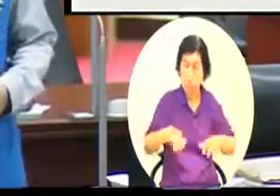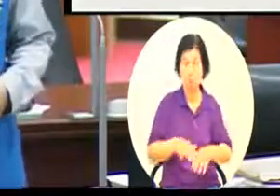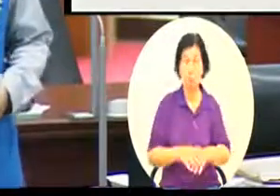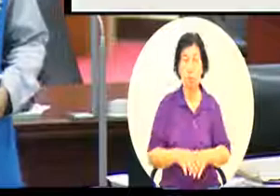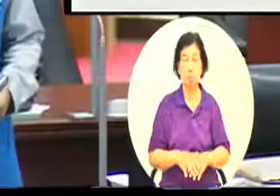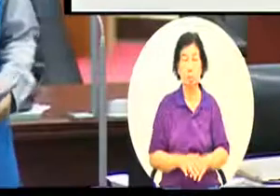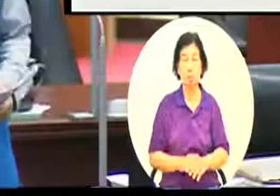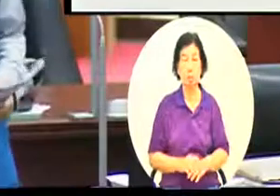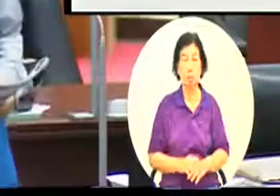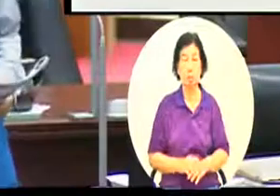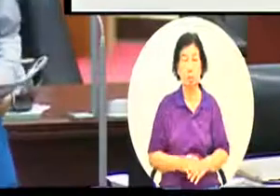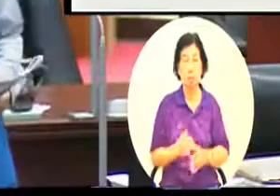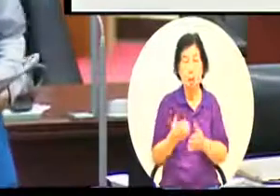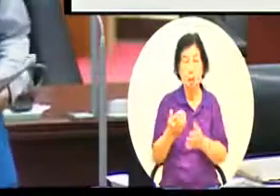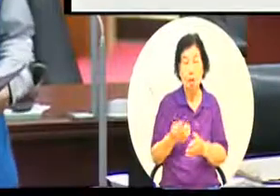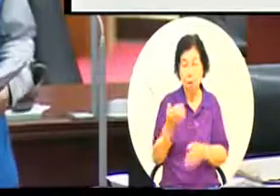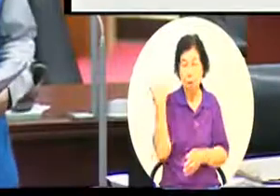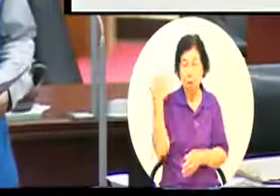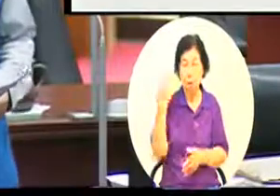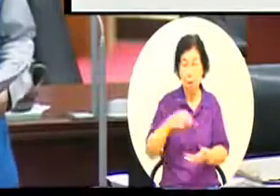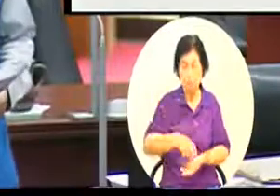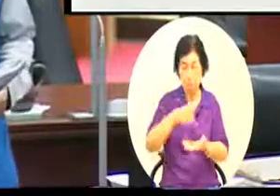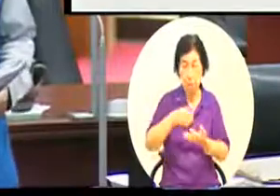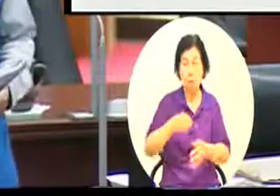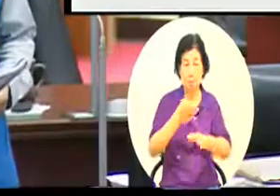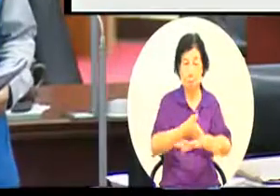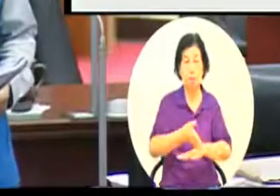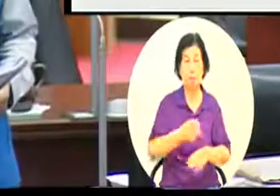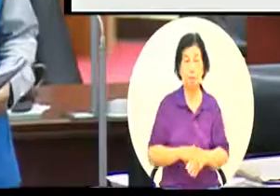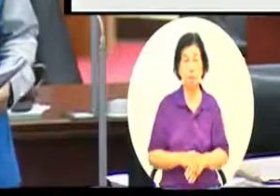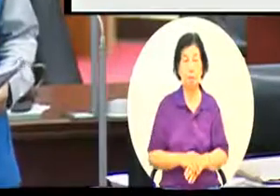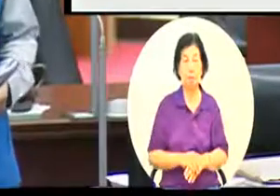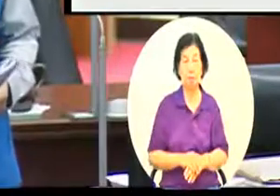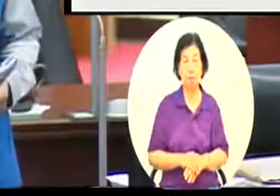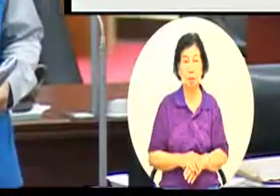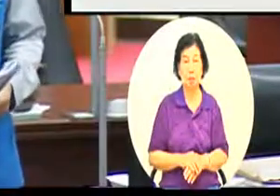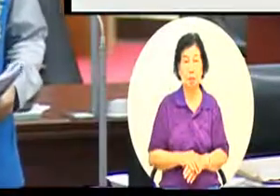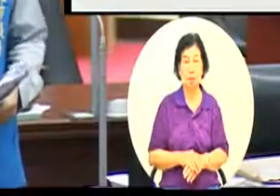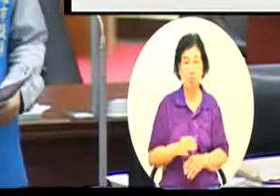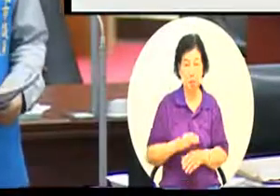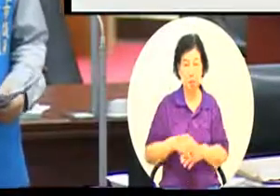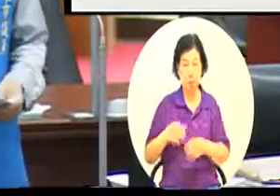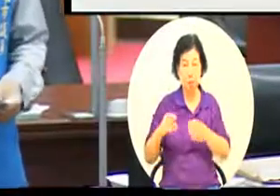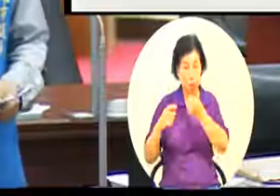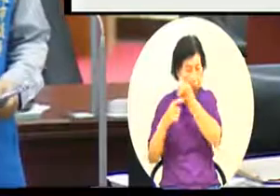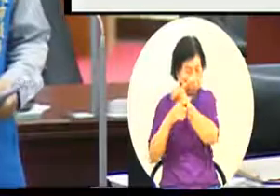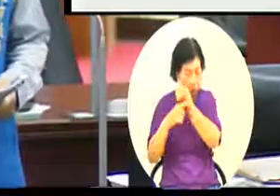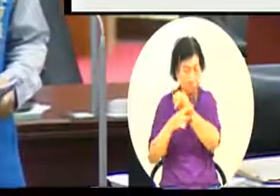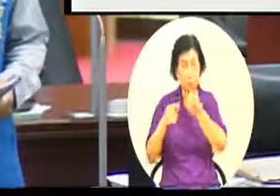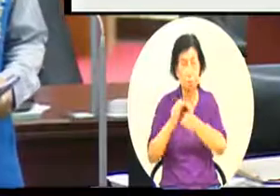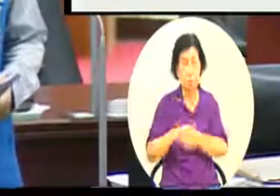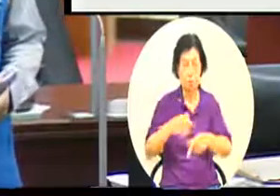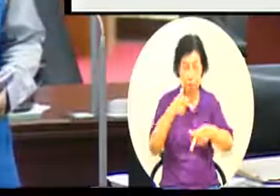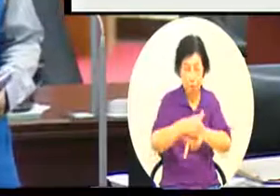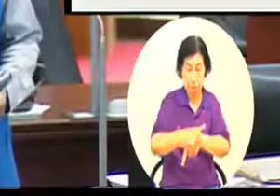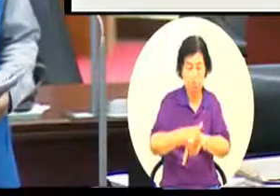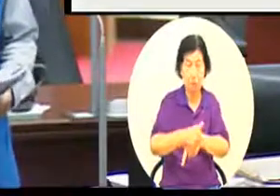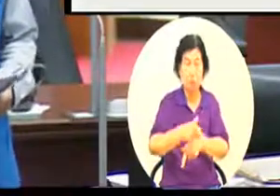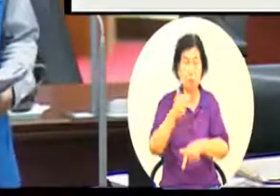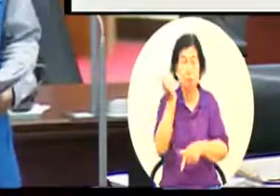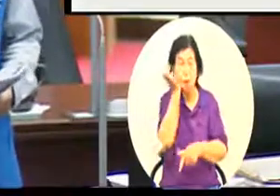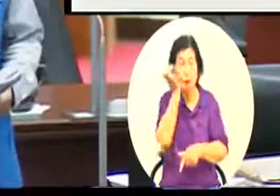执行的时候有跟捷运局长有探讨到捷运南竿山站设置这个电扶梯的这个议